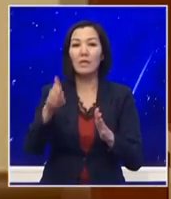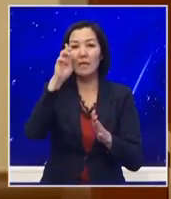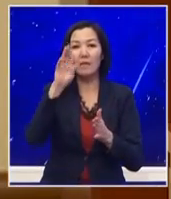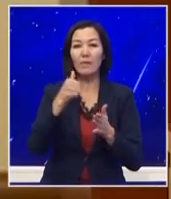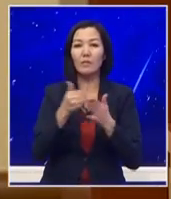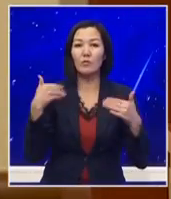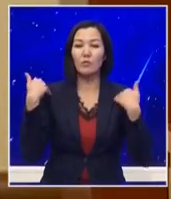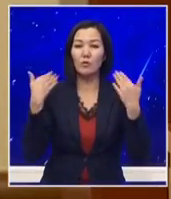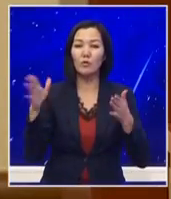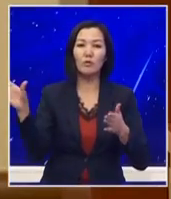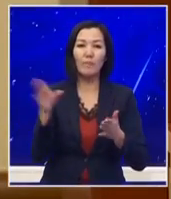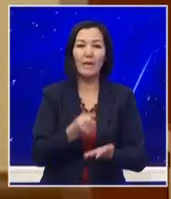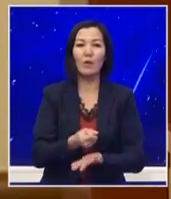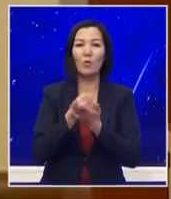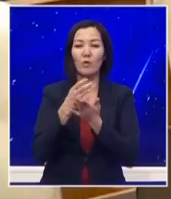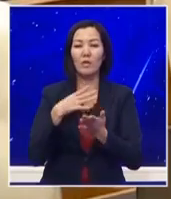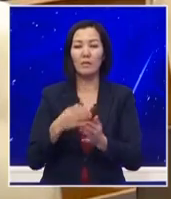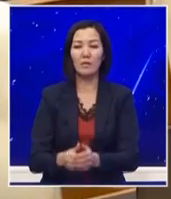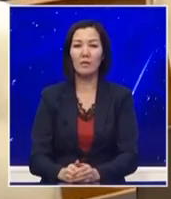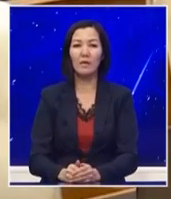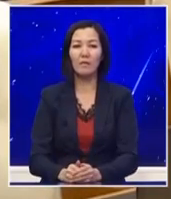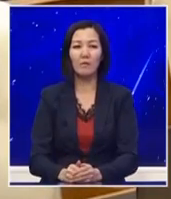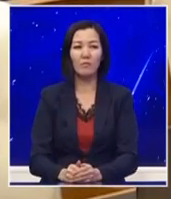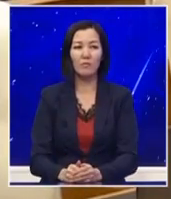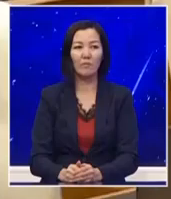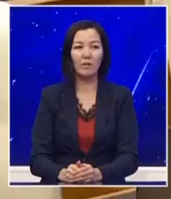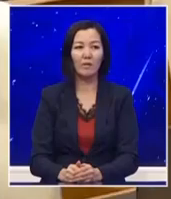депутаттары елбасының ұсынысын бірауыздан қолдады.